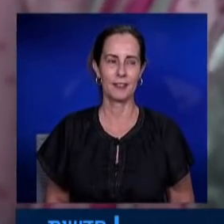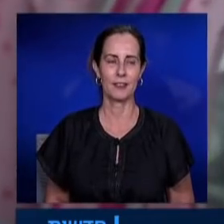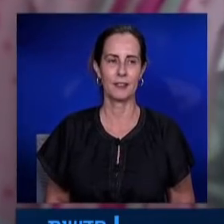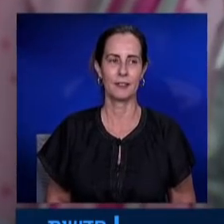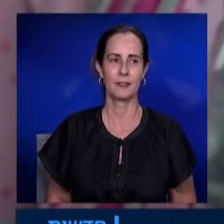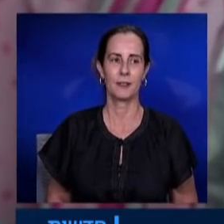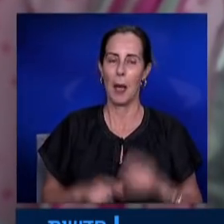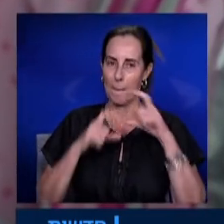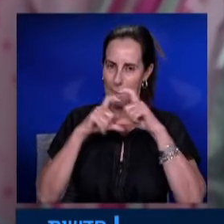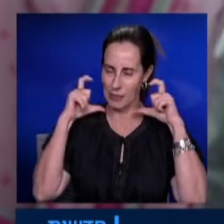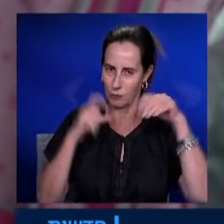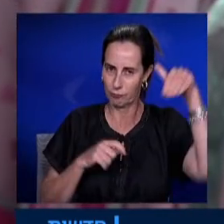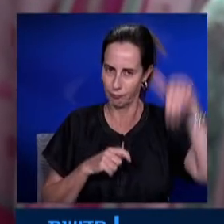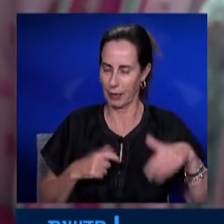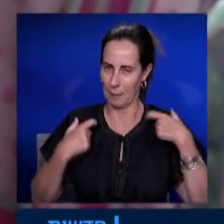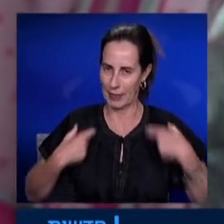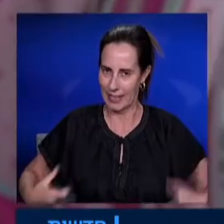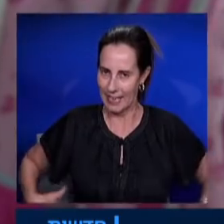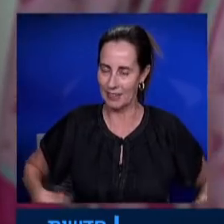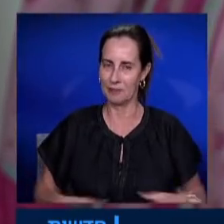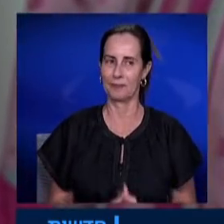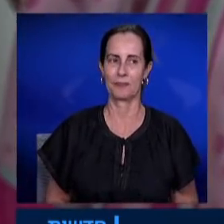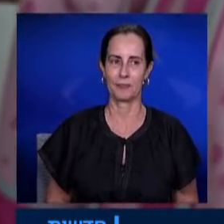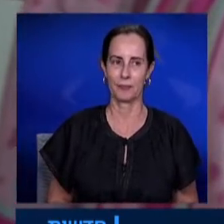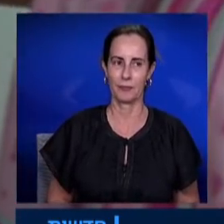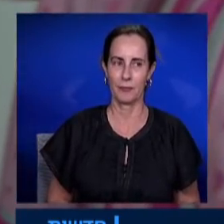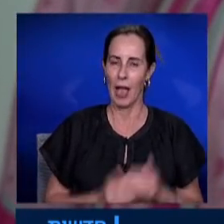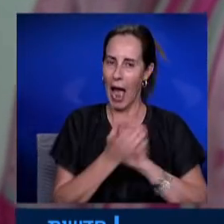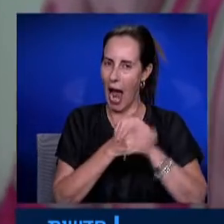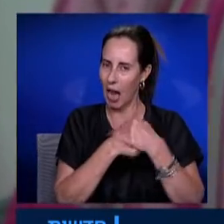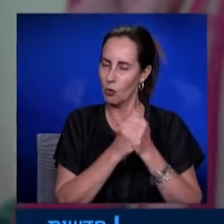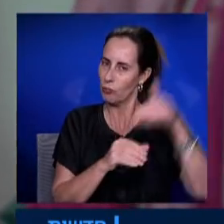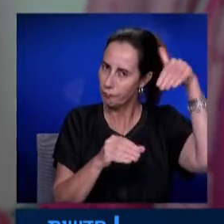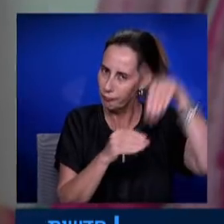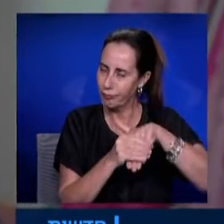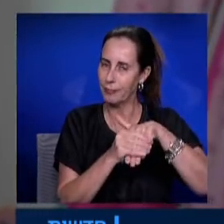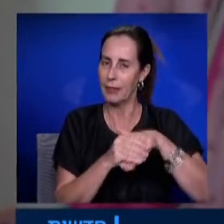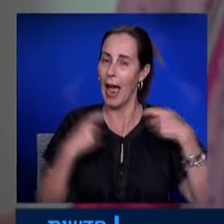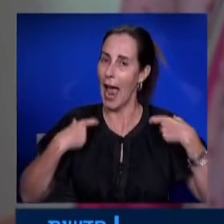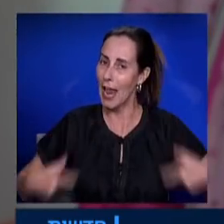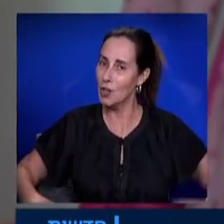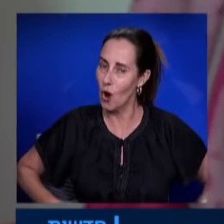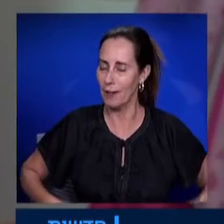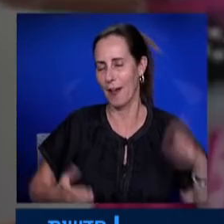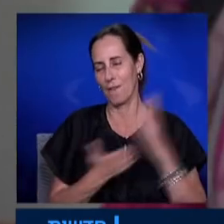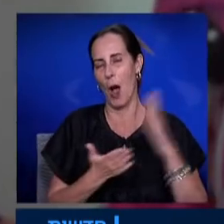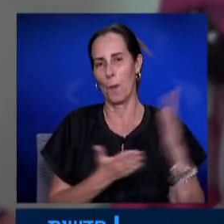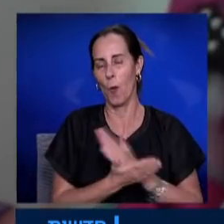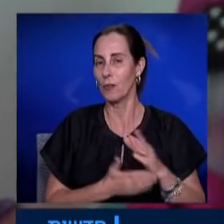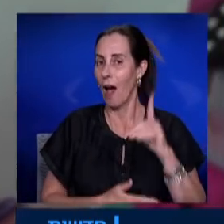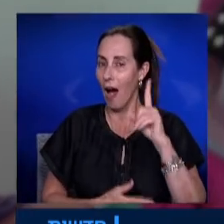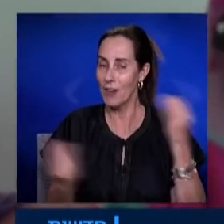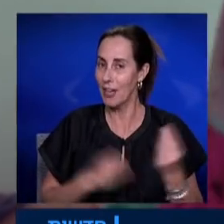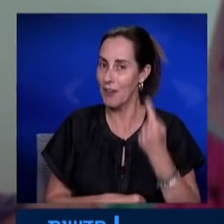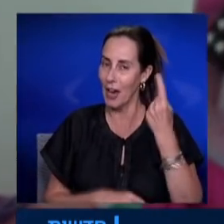מסכות, תכניסי לך לתיק. את האלכוגן נשים פה. את הילקוט מיכאלה כבר סדרה, אבל דבר